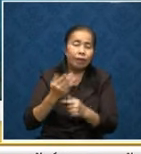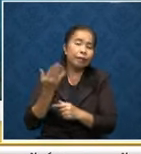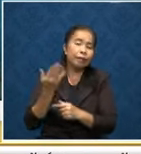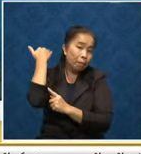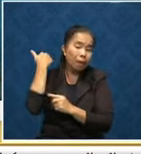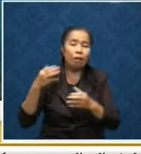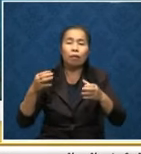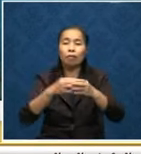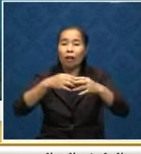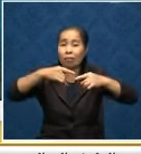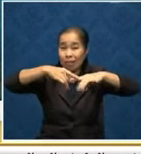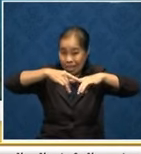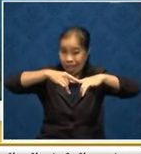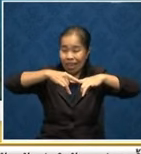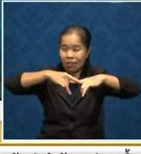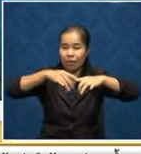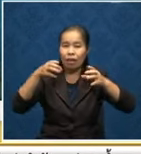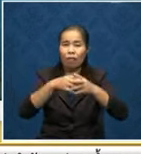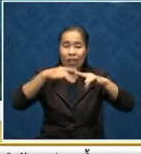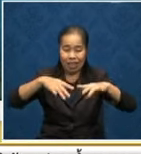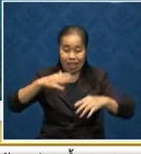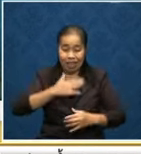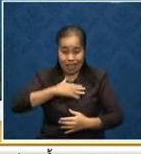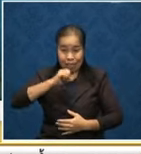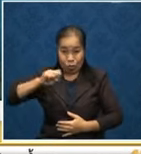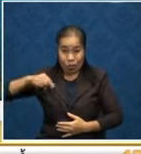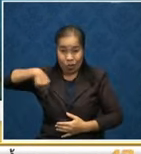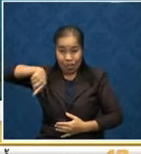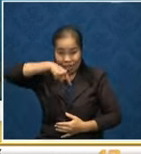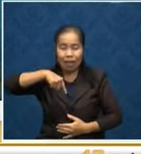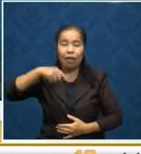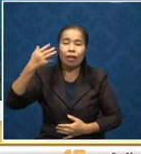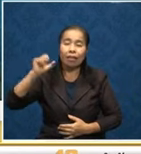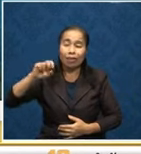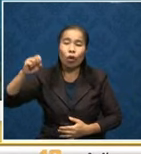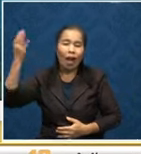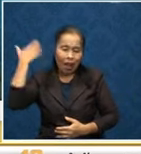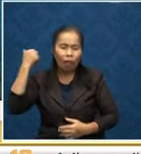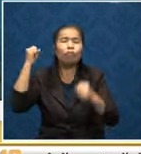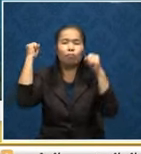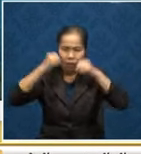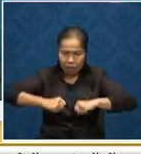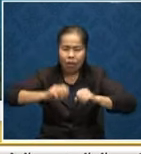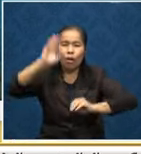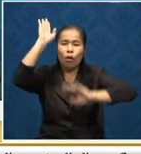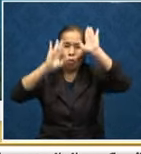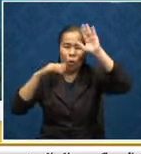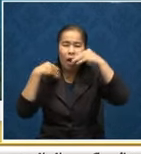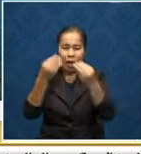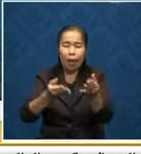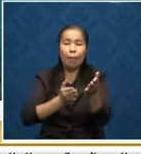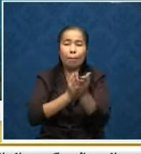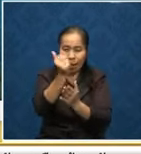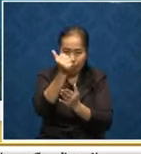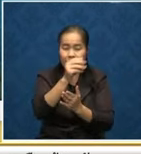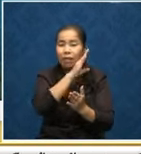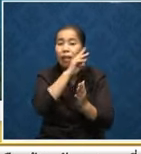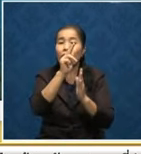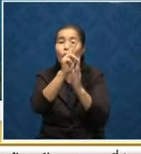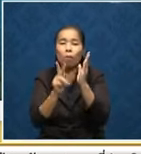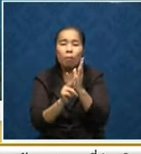รคฝ่ายค้านส.ส.ที่นั่งอยู่ในสภาชุดนี้ในสภาชุดที่แล้วเราก็ลงมติโหวตผ่านให้ถ้าเป็นกฎหมายที่เ